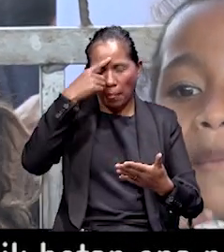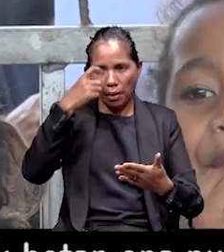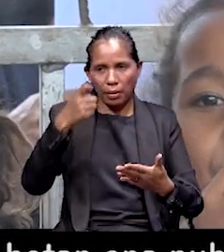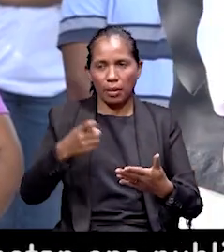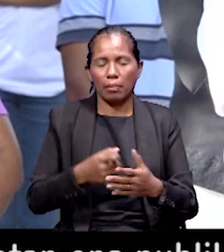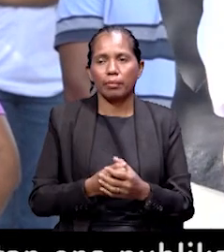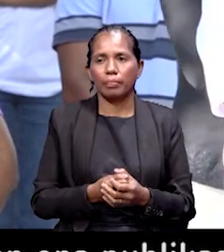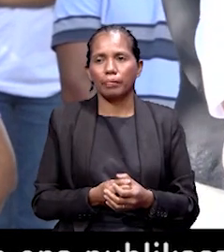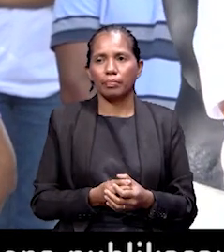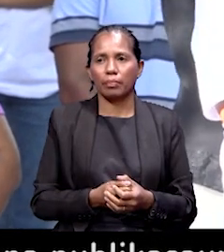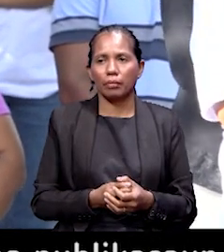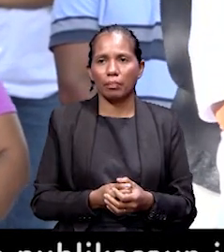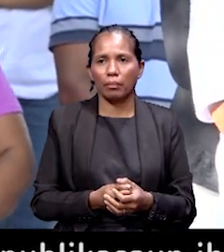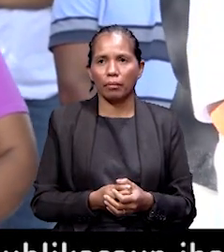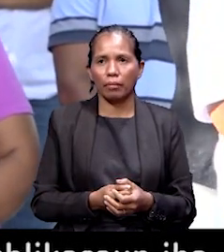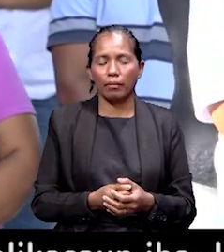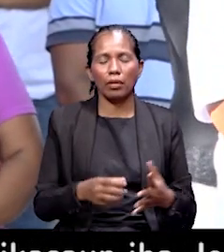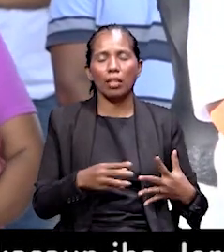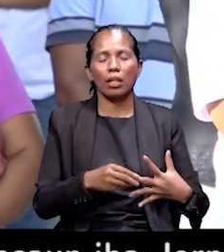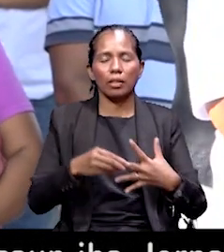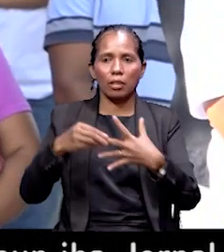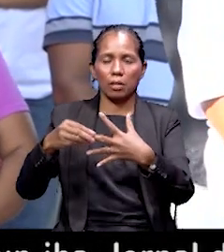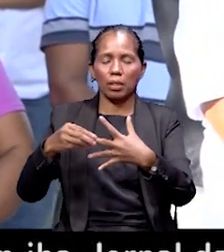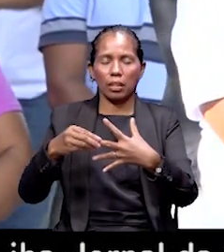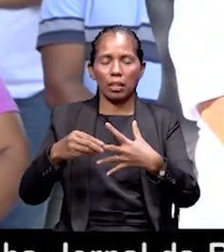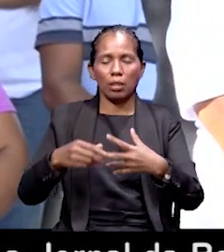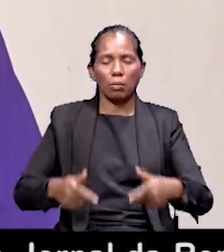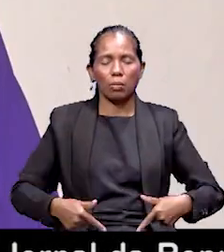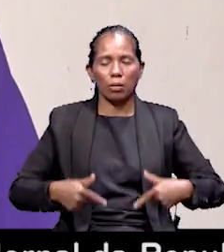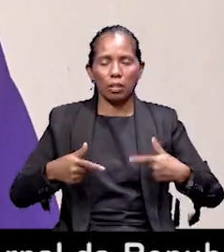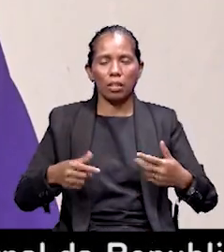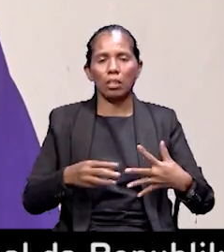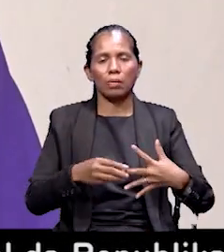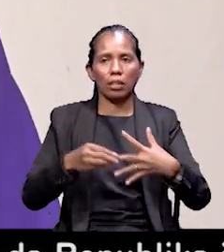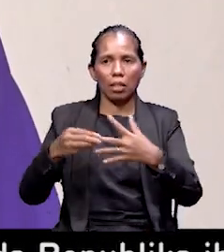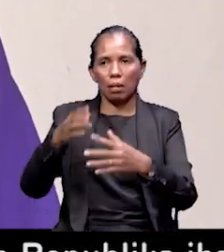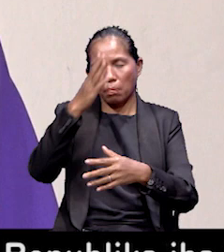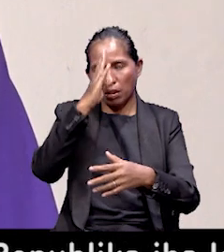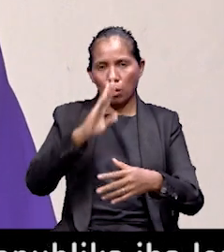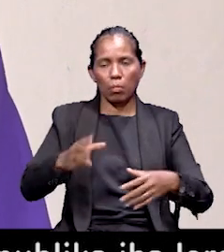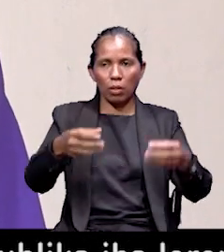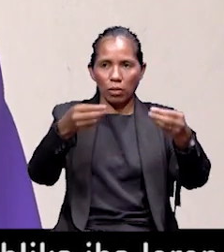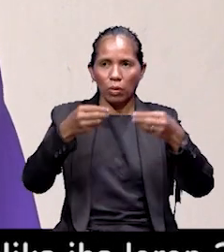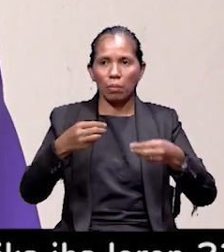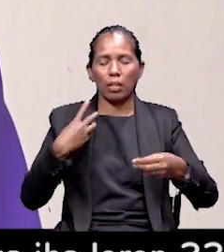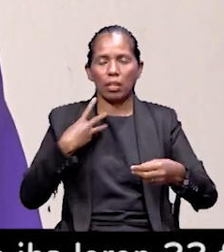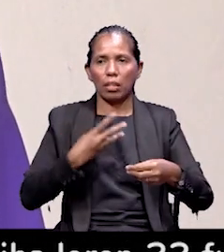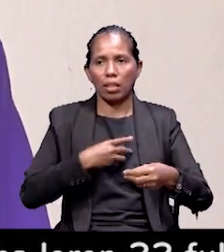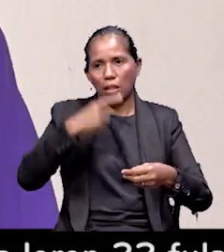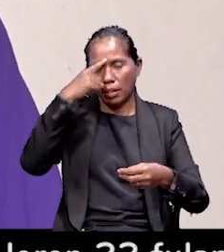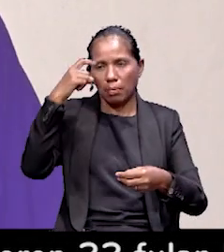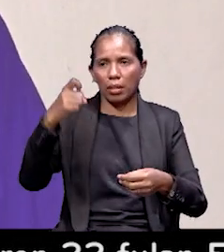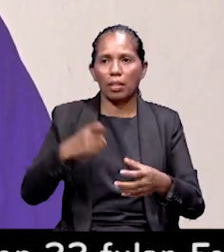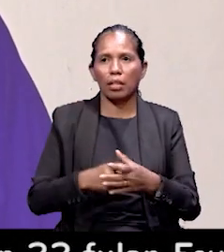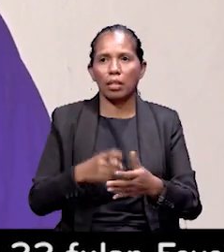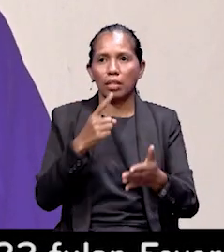dong spesial i dong gratuita nebe maromak ko. Tamba ne maka